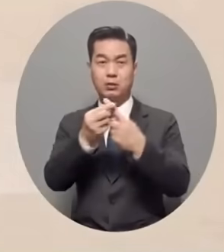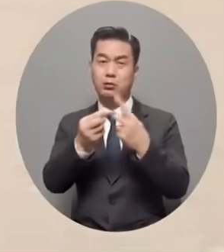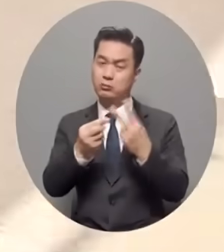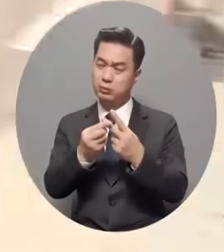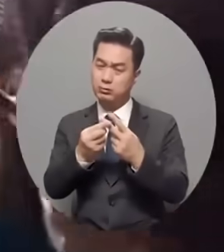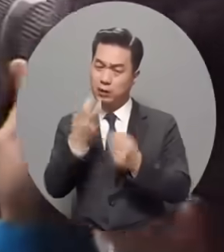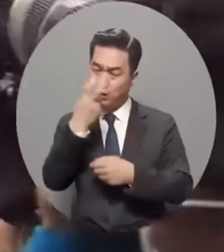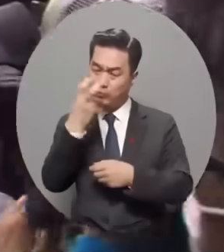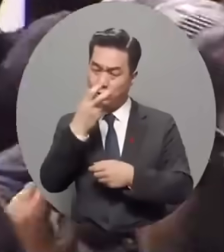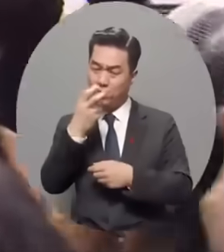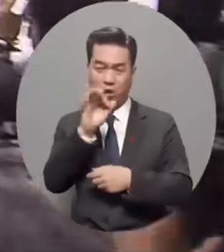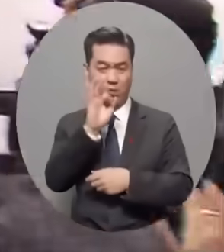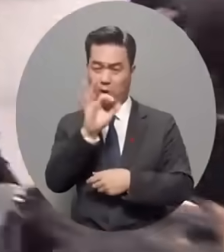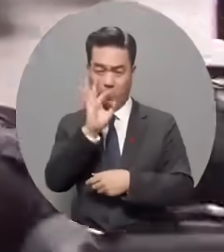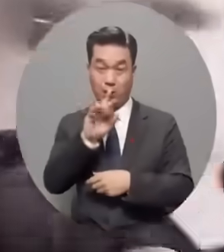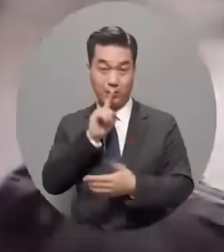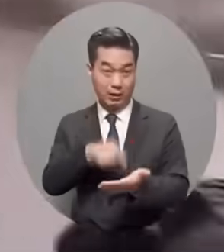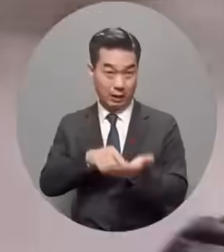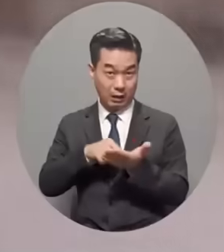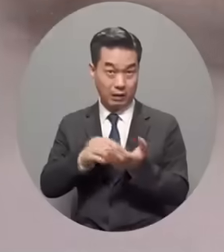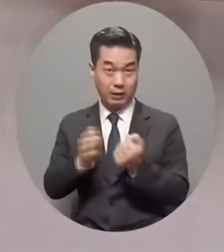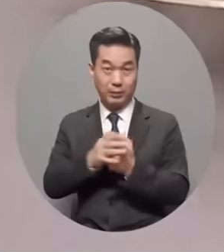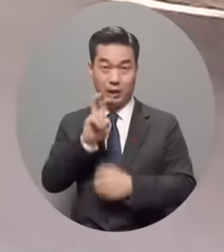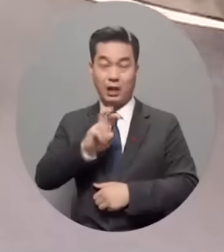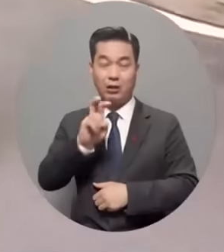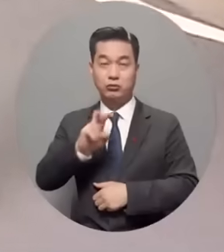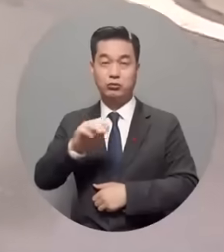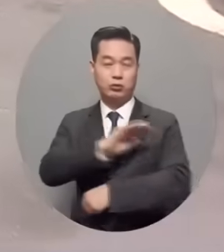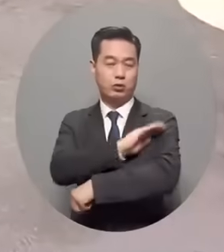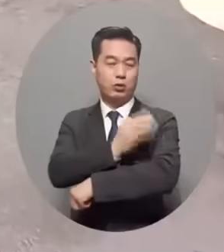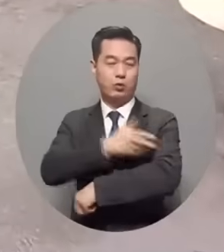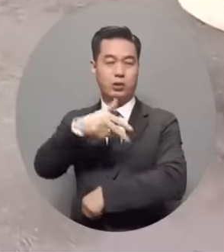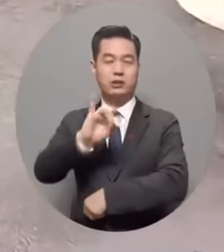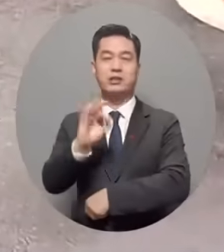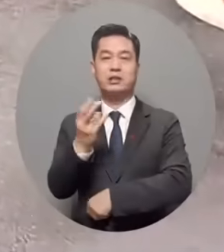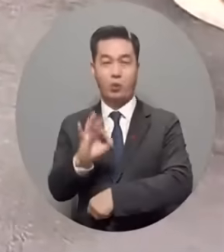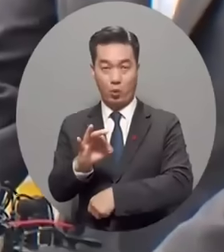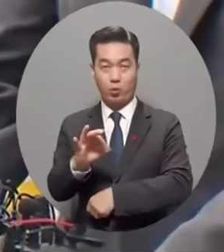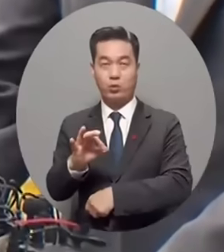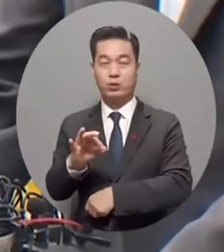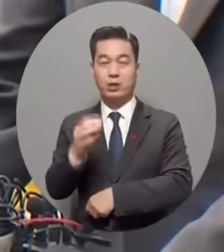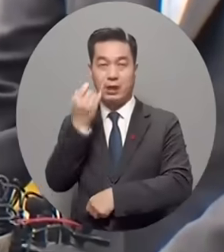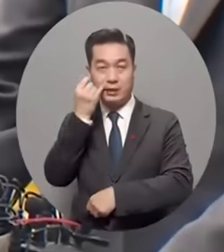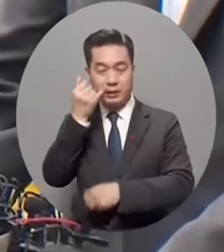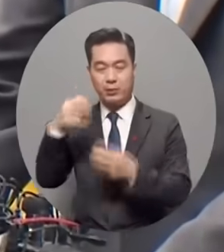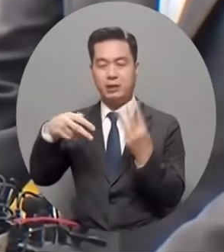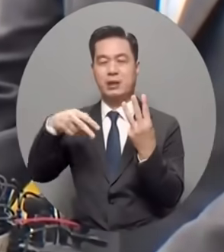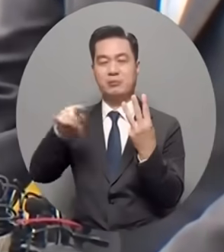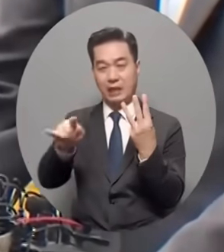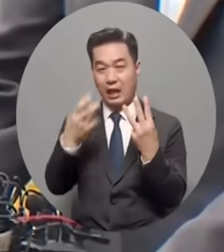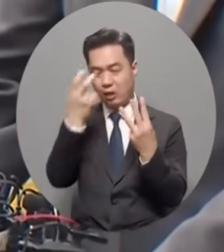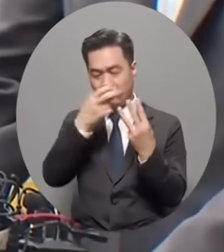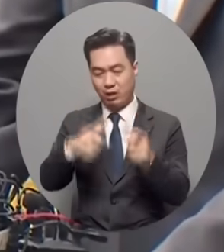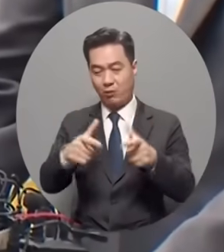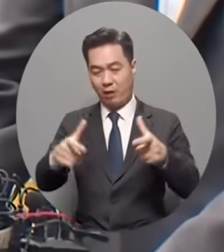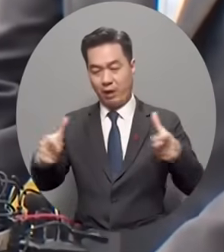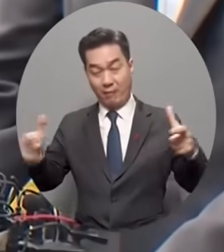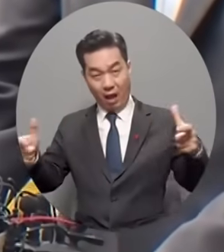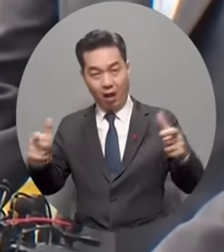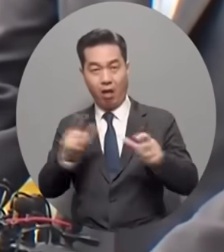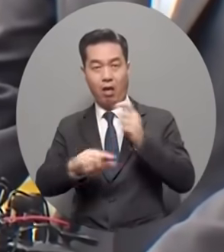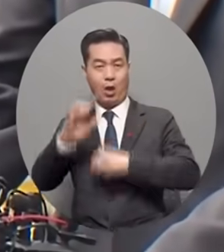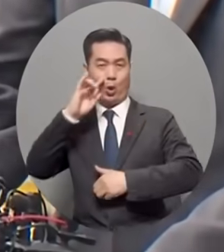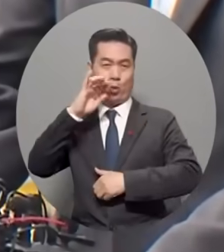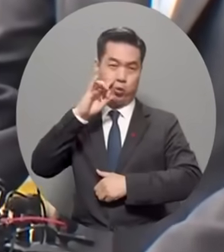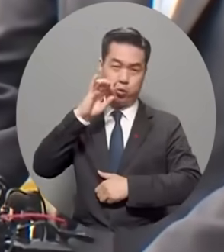받았습니다. 그러는 사이 가수 권지용과 재벌가 3세, 작곡가 등으로 수사가 확대되면서 대중의 관심은 커져만